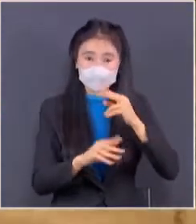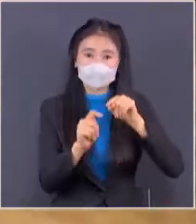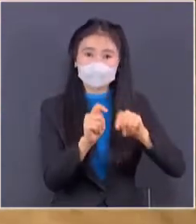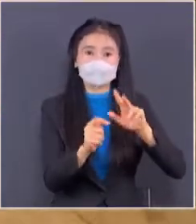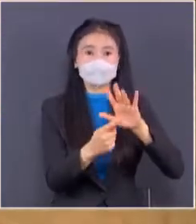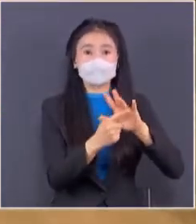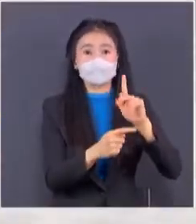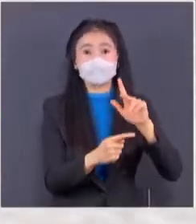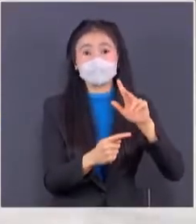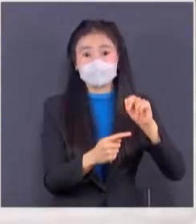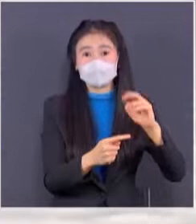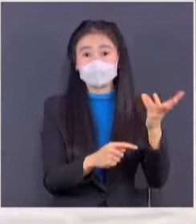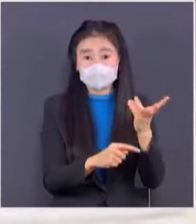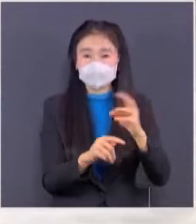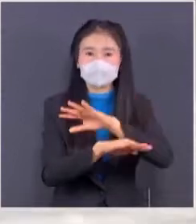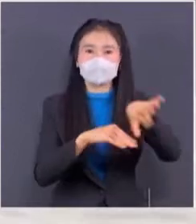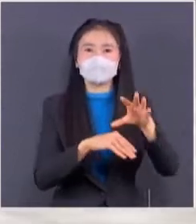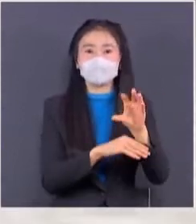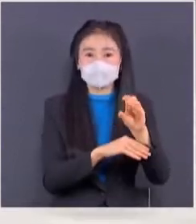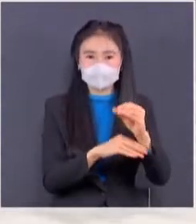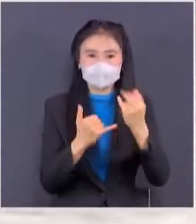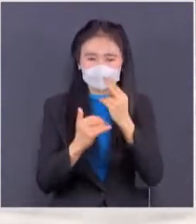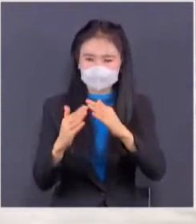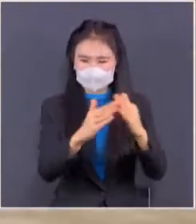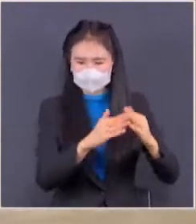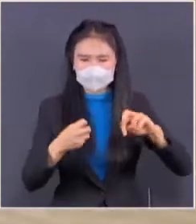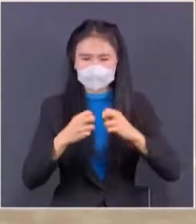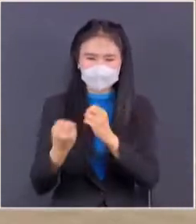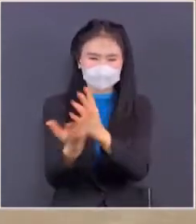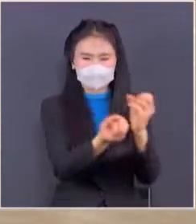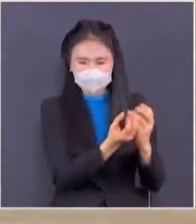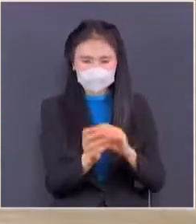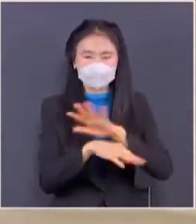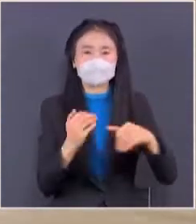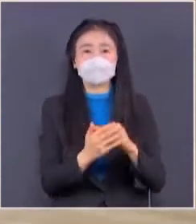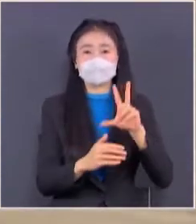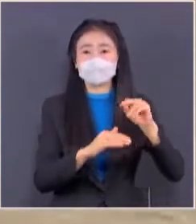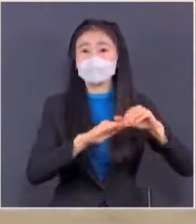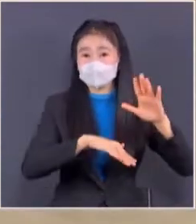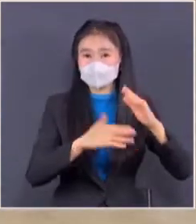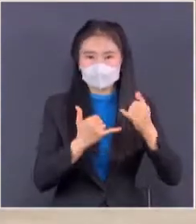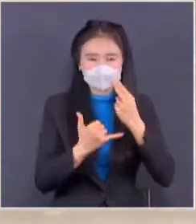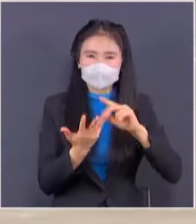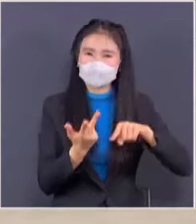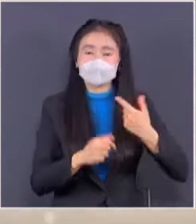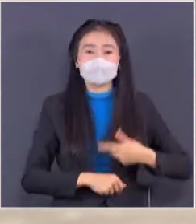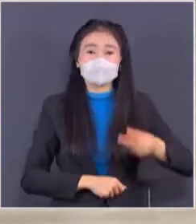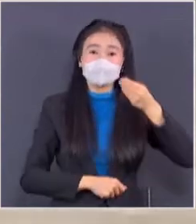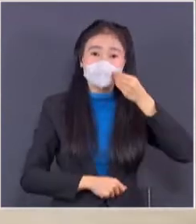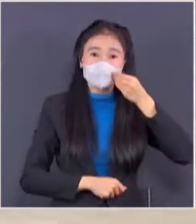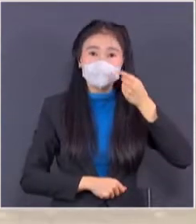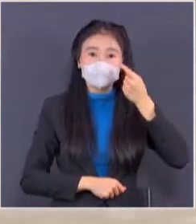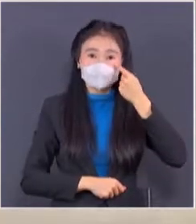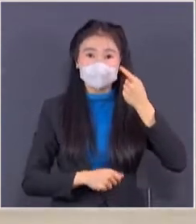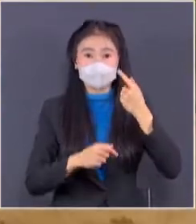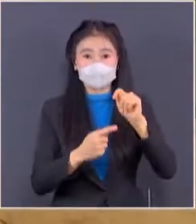50หลังคาเรือนตำบลทุ่งปลัง30หลังคาเรือนและตำบลสิชนอีก30หลังคาเรือนนะครับ ส่วนที่บ้านไสตาโคเ